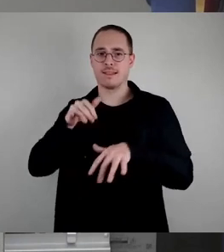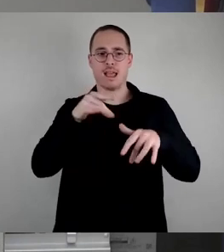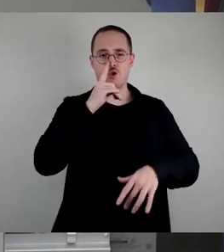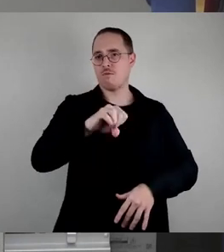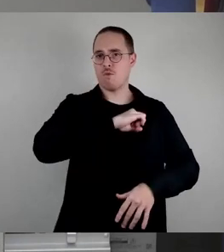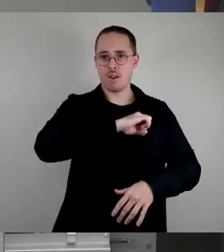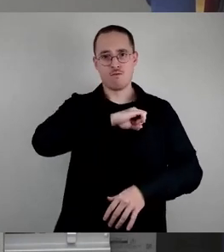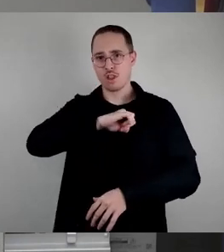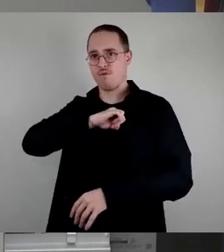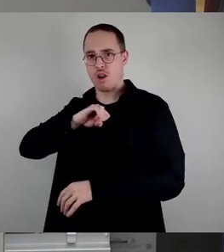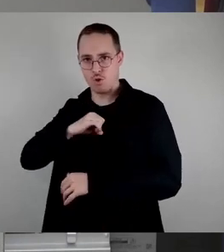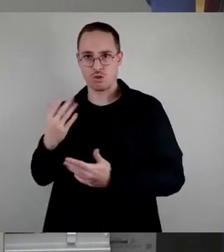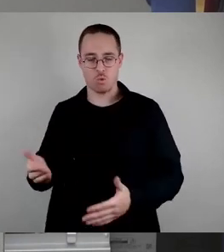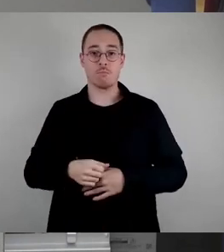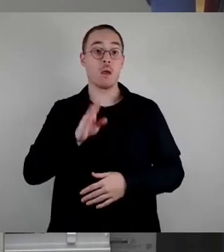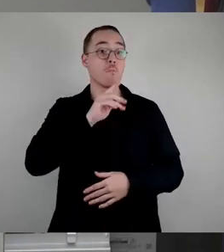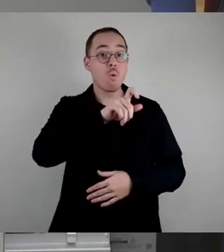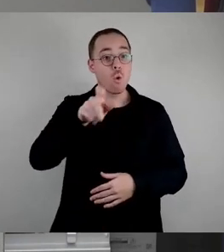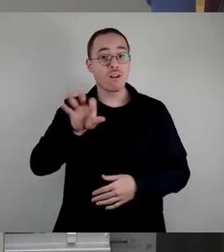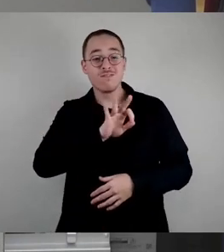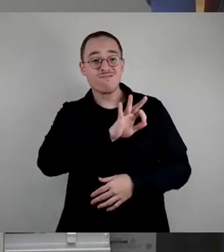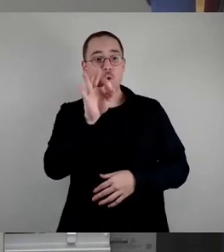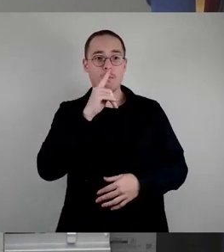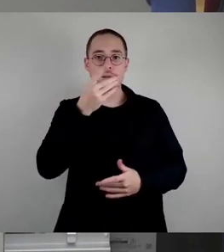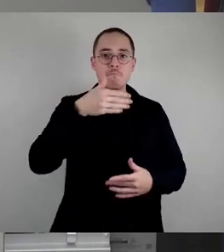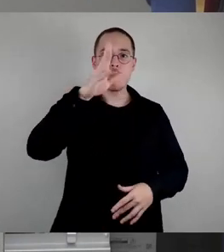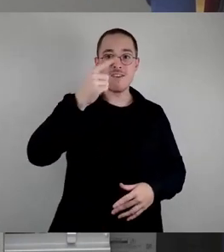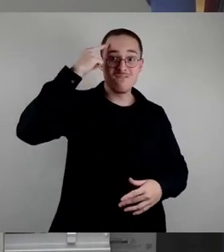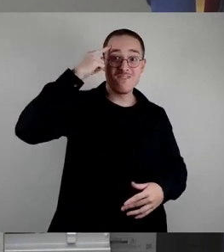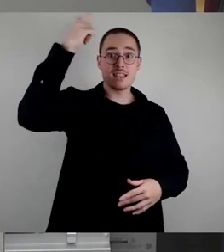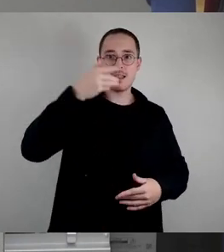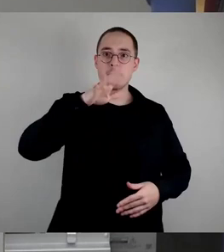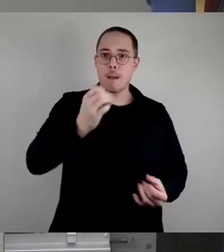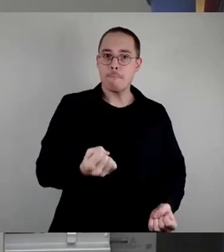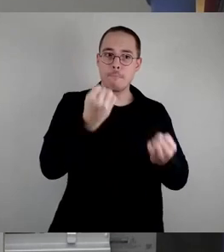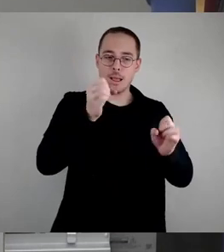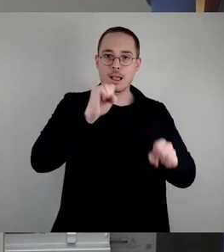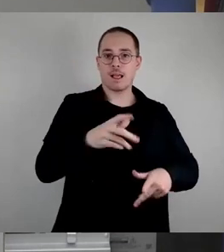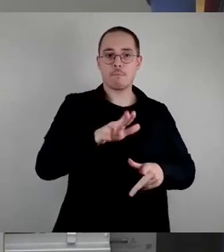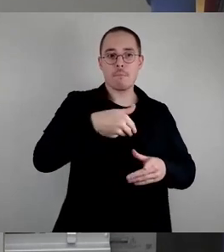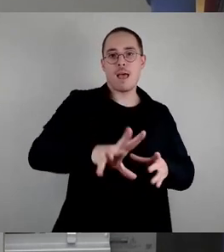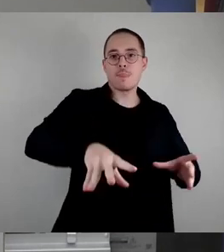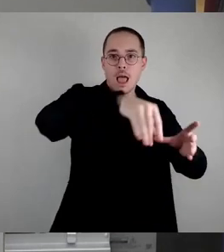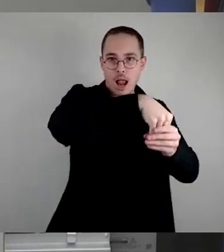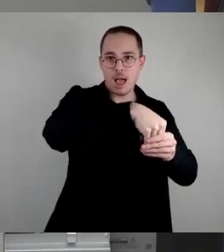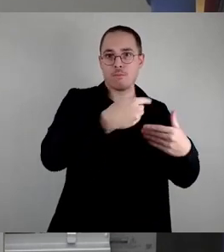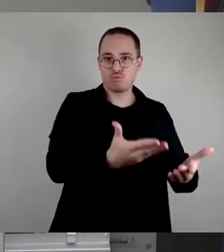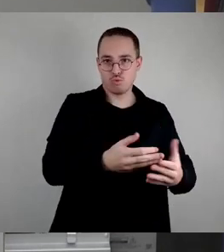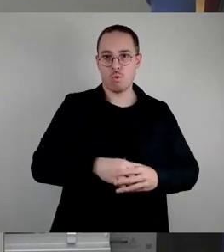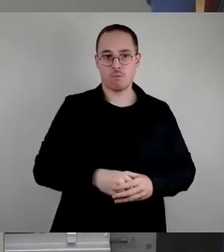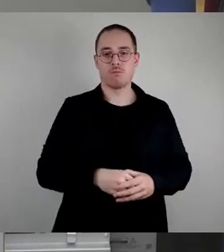Bürger bringt es mehr Wissen, mehr Macht, bessere Beteiligungsmöglichkeiten. Für die Wirtschaft bringt es